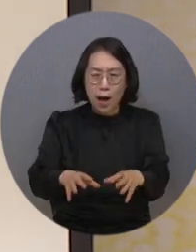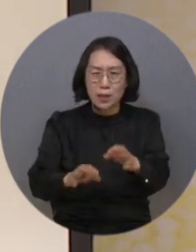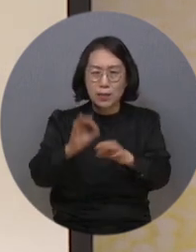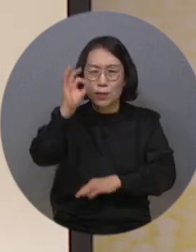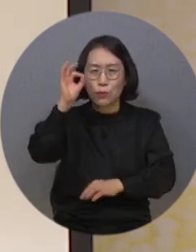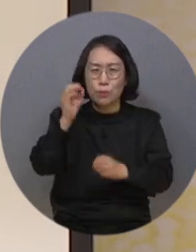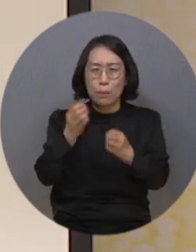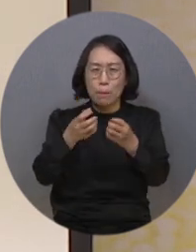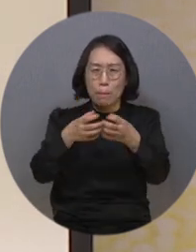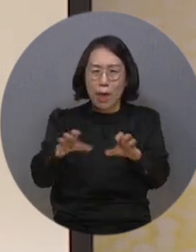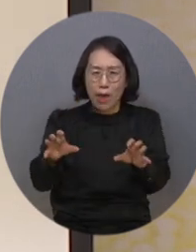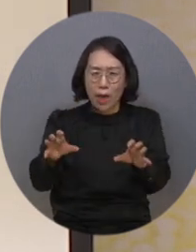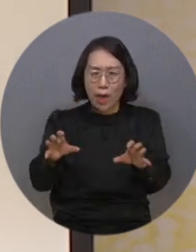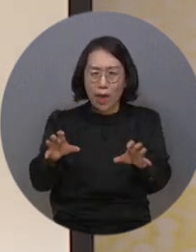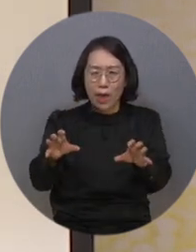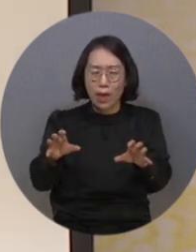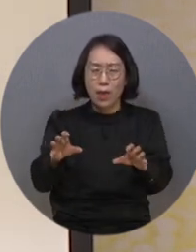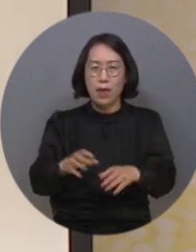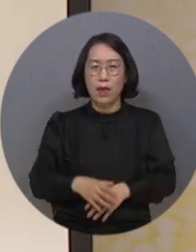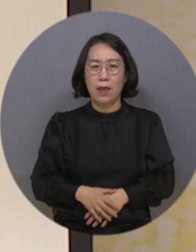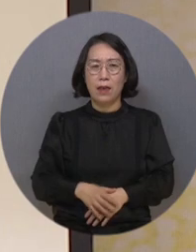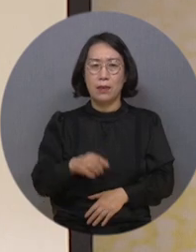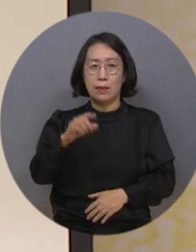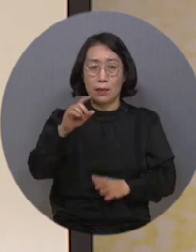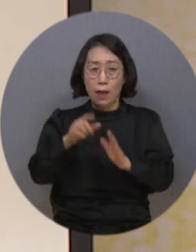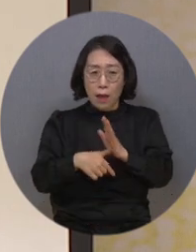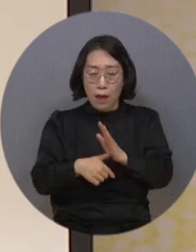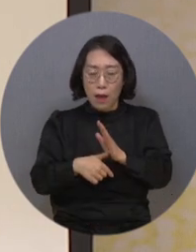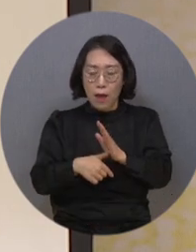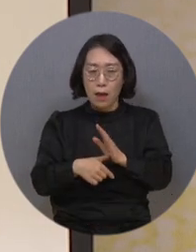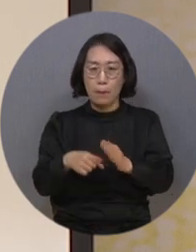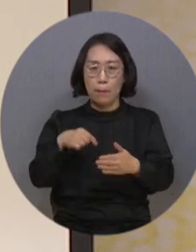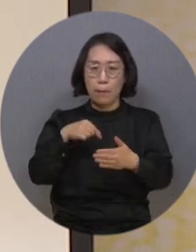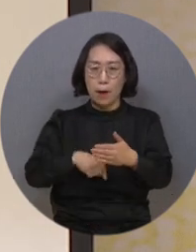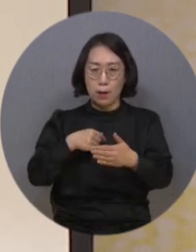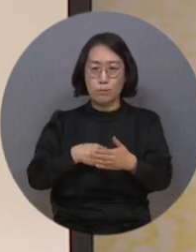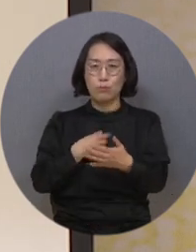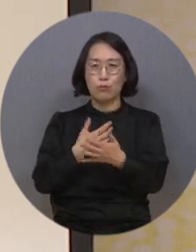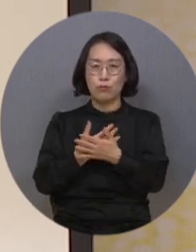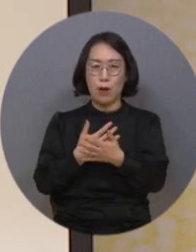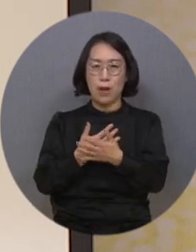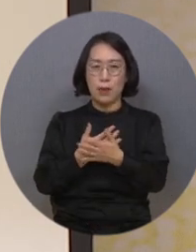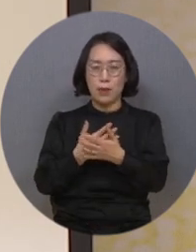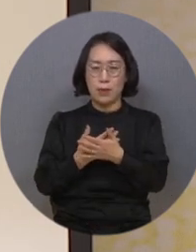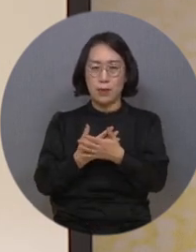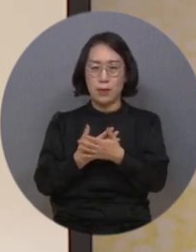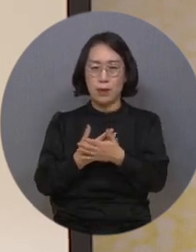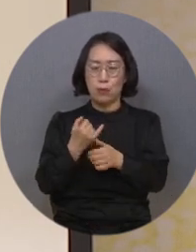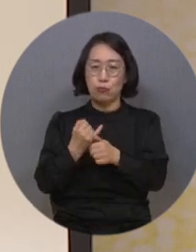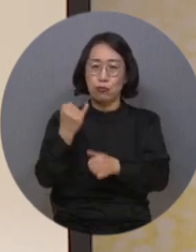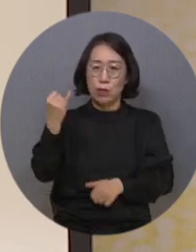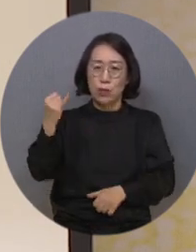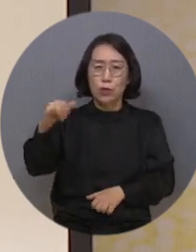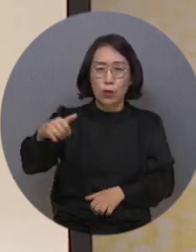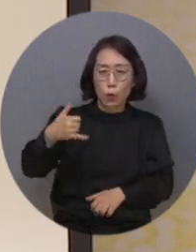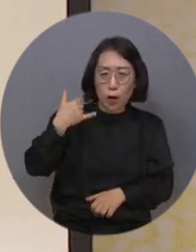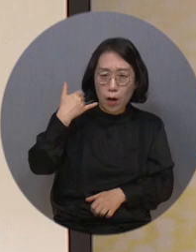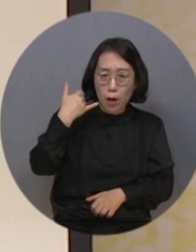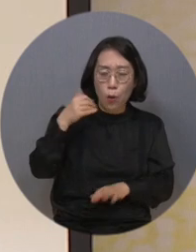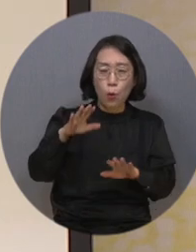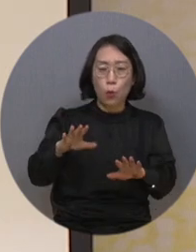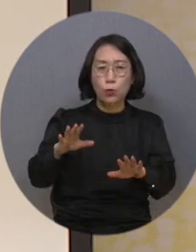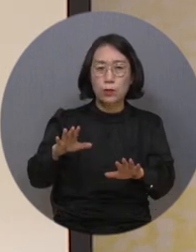해버리니까 쨍그랑 깨진 거예요. 그렇게 이제 저는 불안한 마음으로 저희 아내가 저한테 전화를 한 거야. 여보